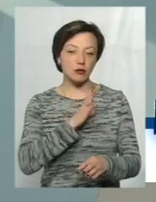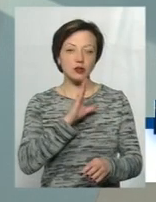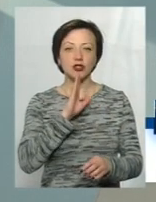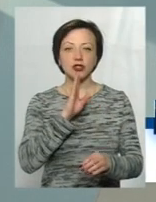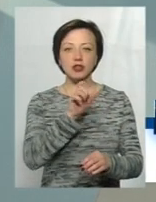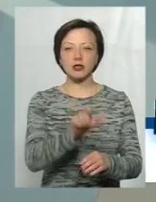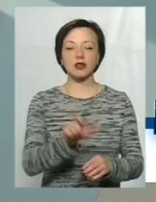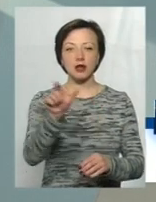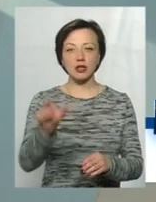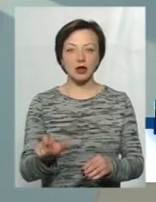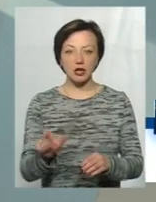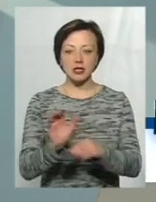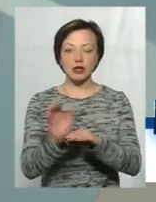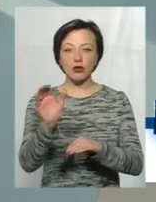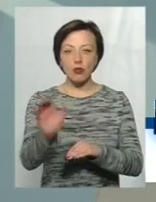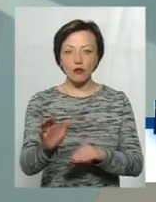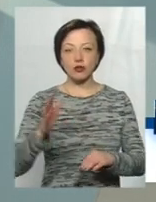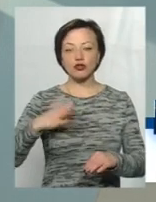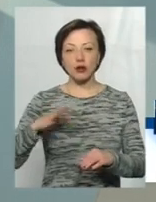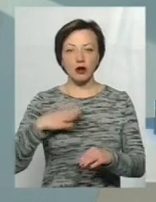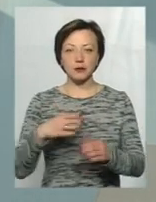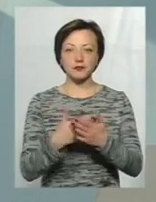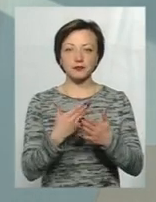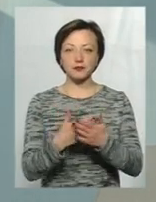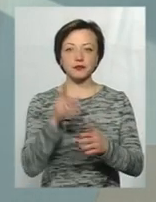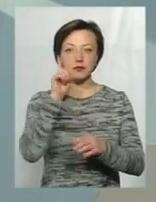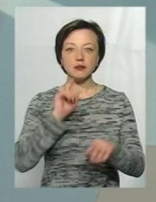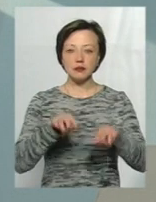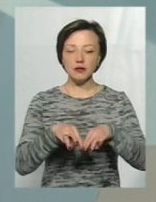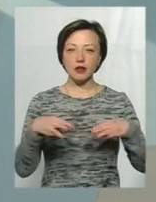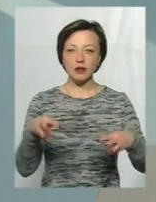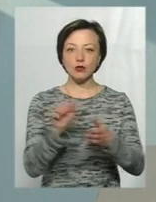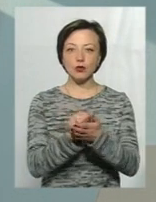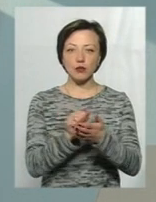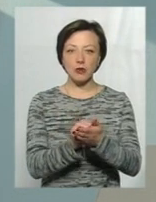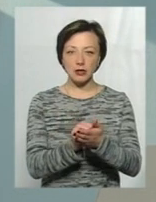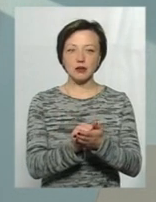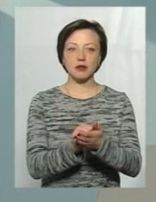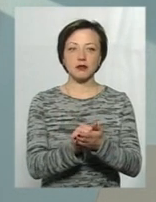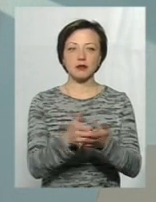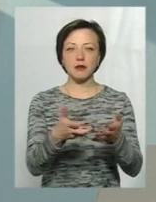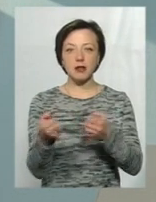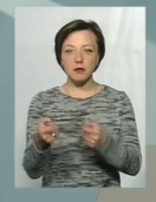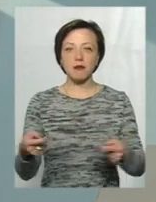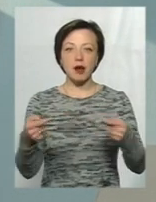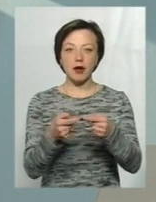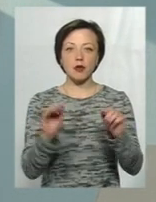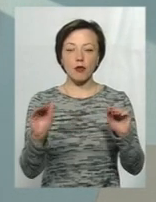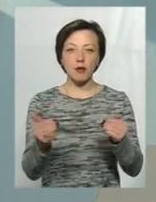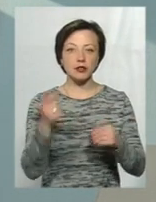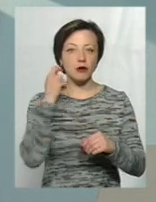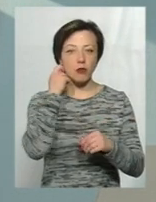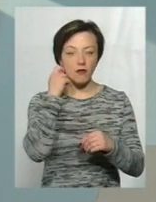жінки скеровували, вони чекали там, поки в міністерстві їхні документи пройдуть, тому що там певне обмеження йде по